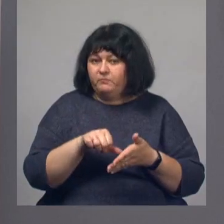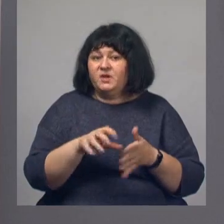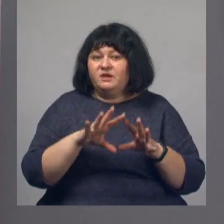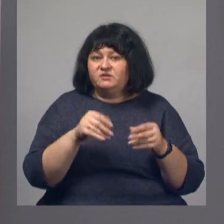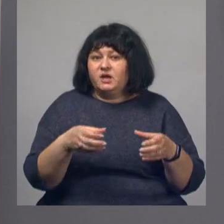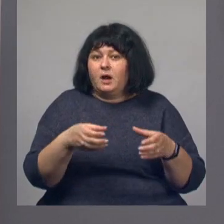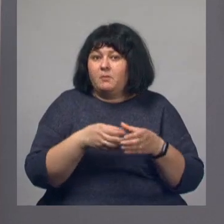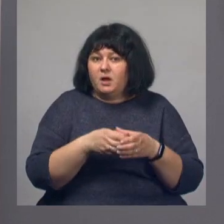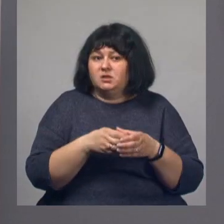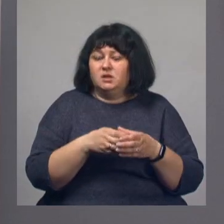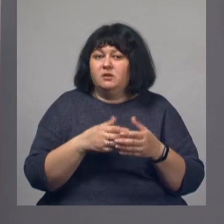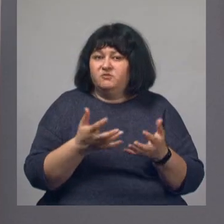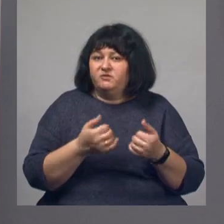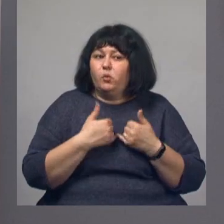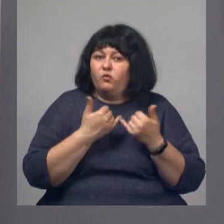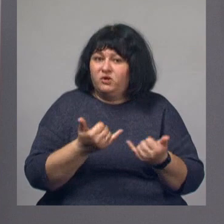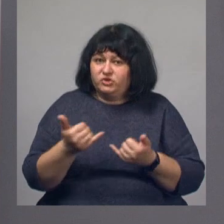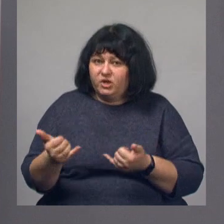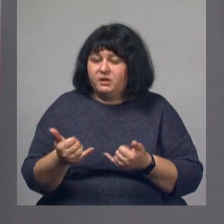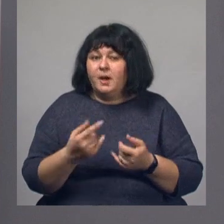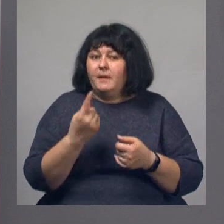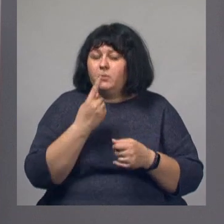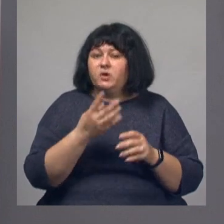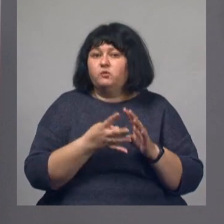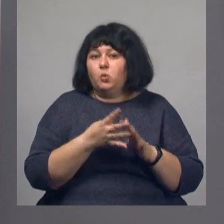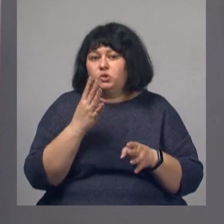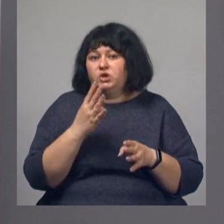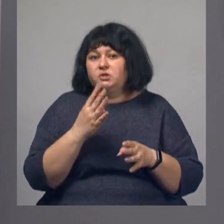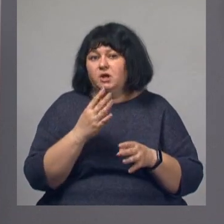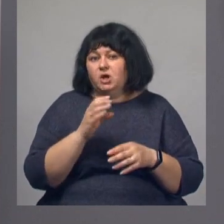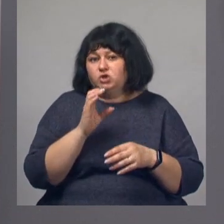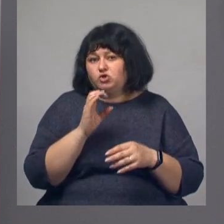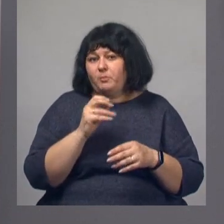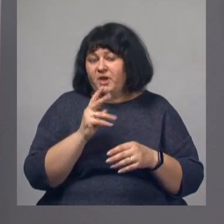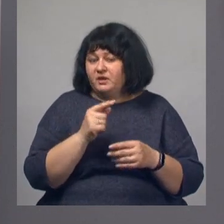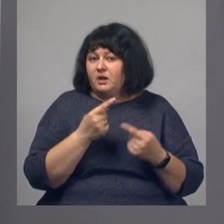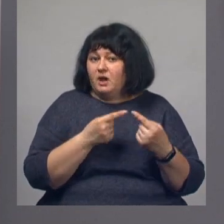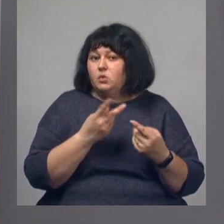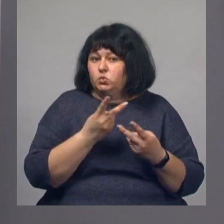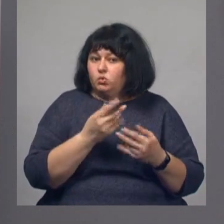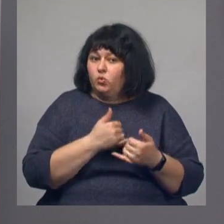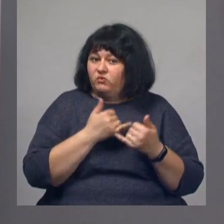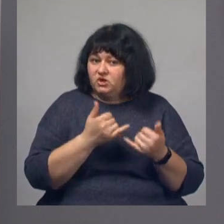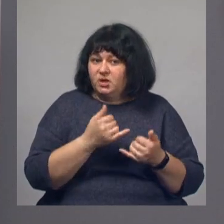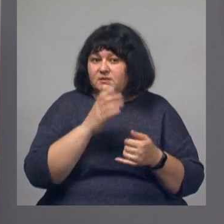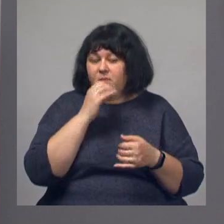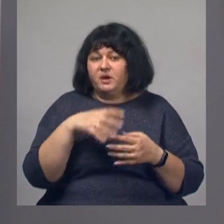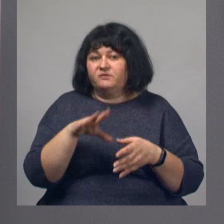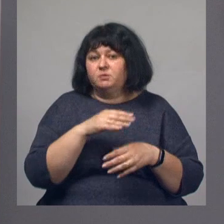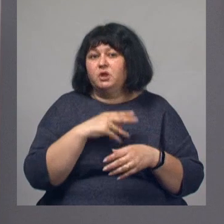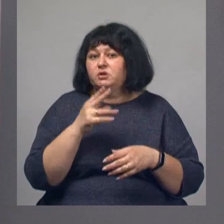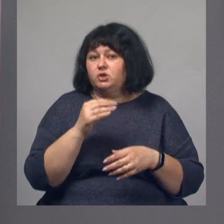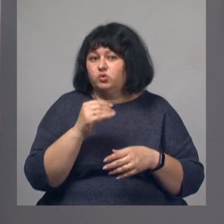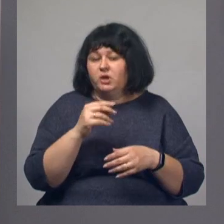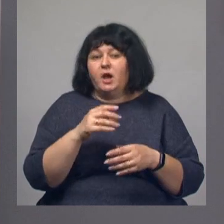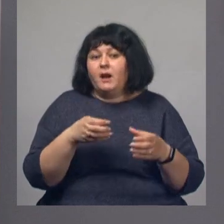команды вызывали уважение, потому что, ну, в первую очередь, соперника нужно уважать. Но и действительно, собаки были достойные. Значит, команда